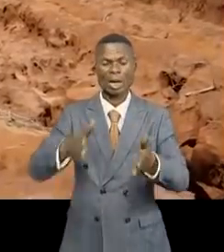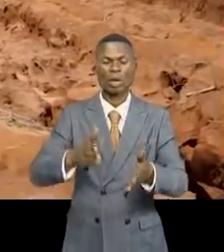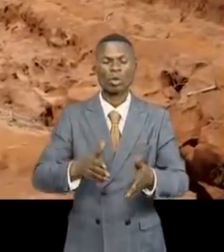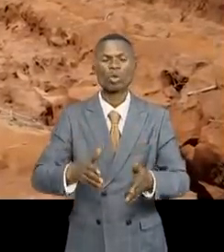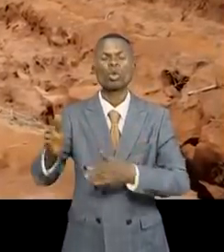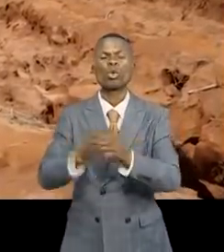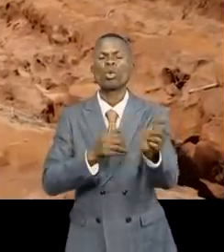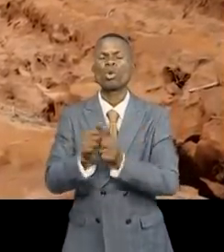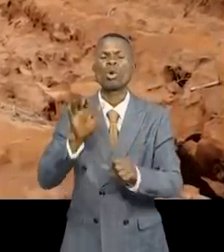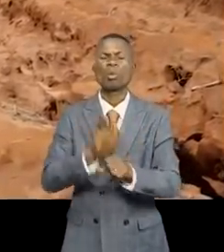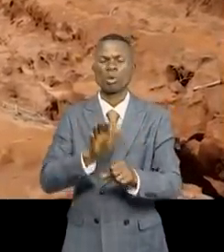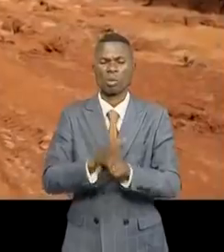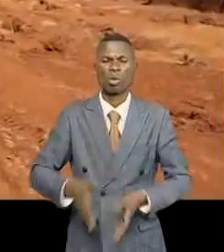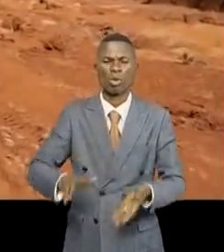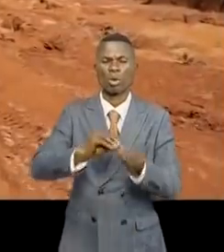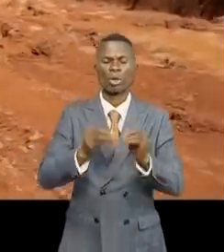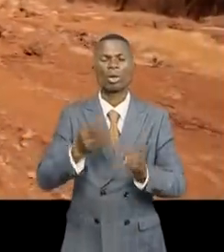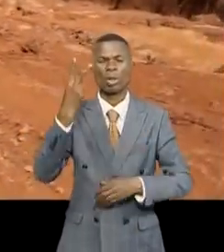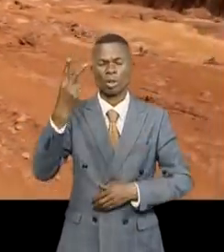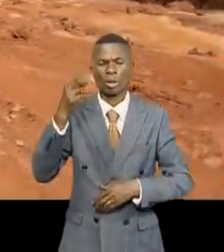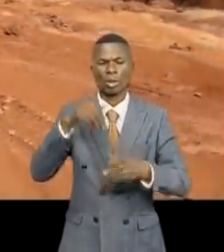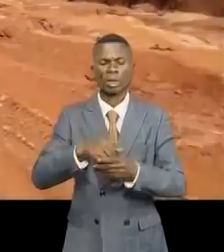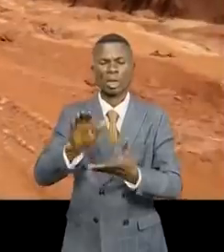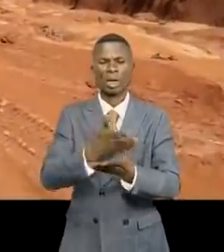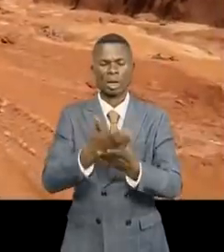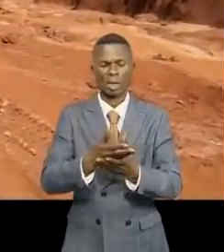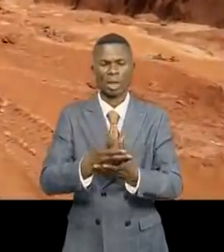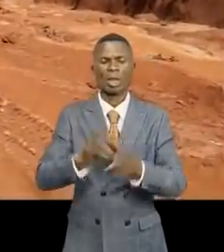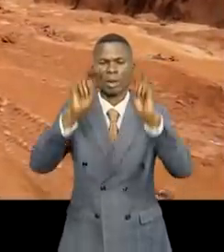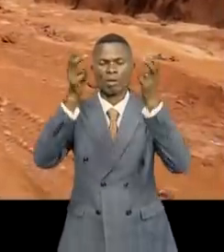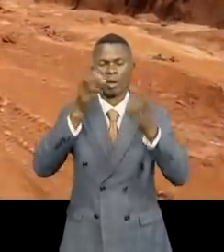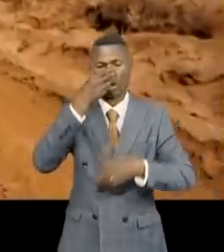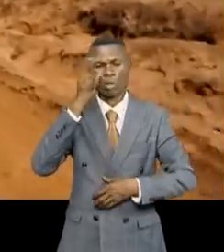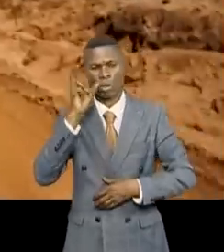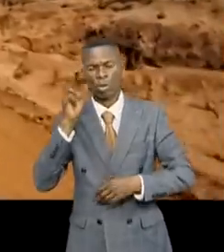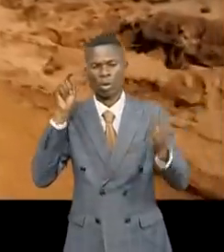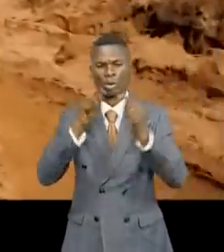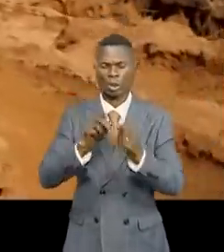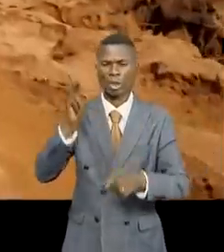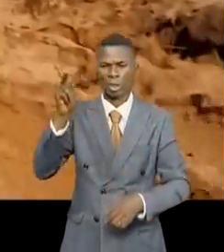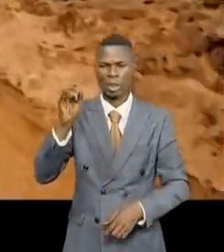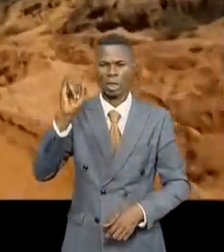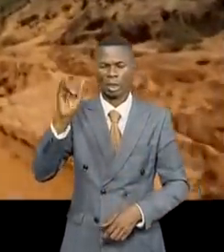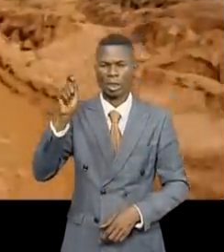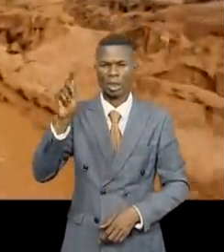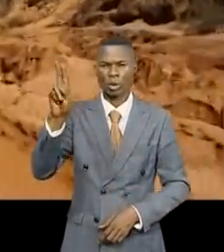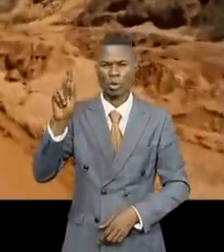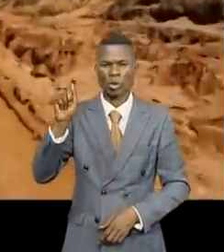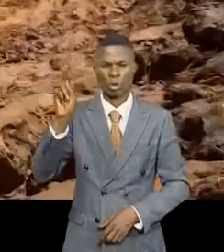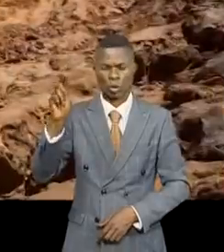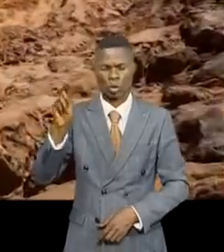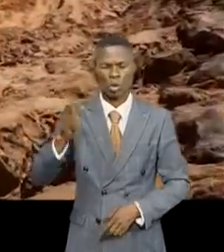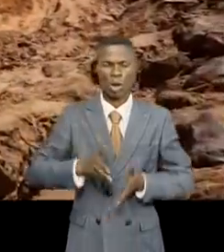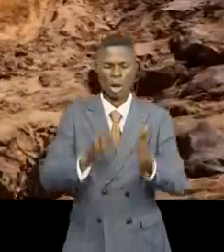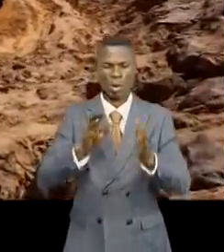très avancées de la nationale numéro 2 dans son tronçon compris entre Bukavu et Kintutu en passant par Mwenga